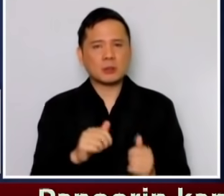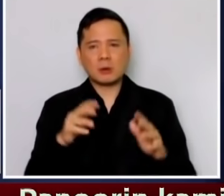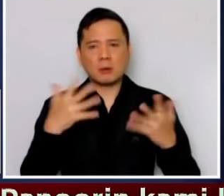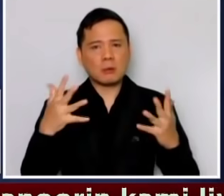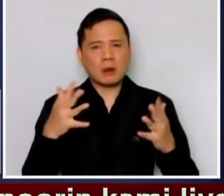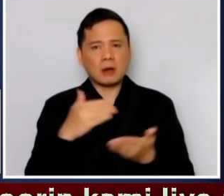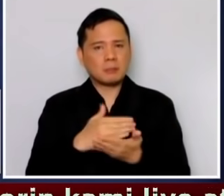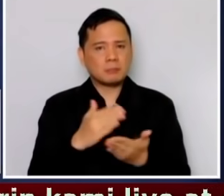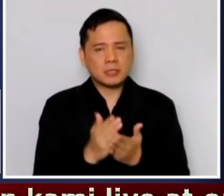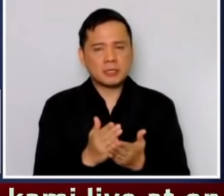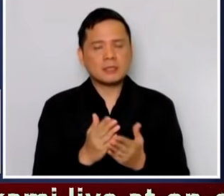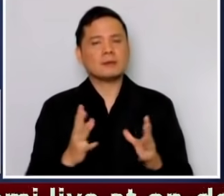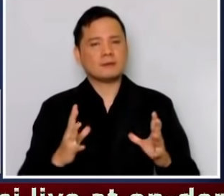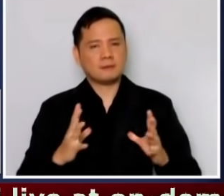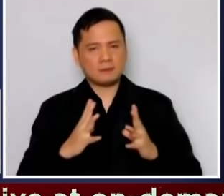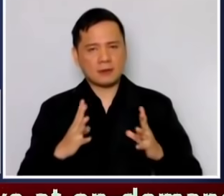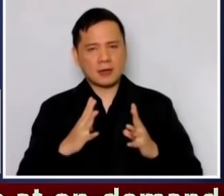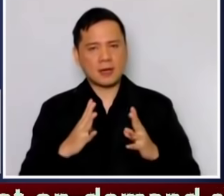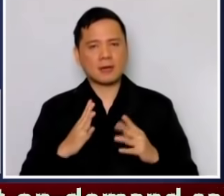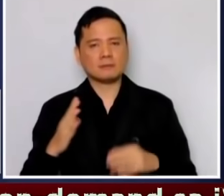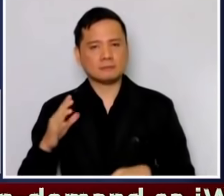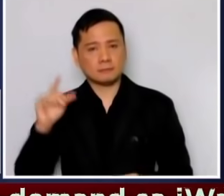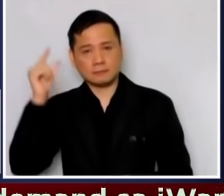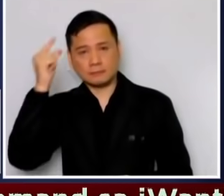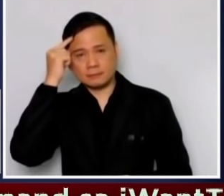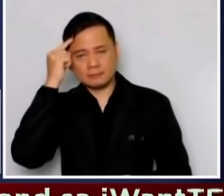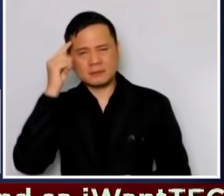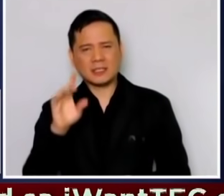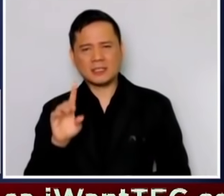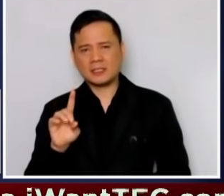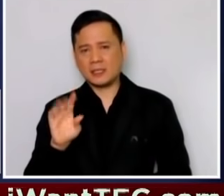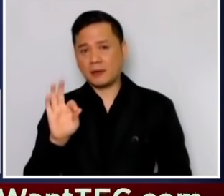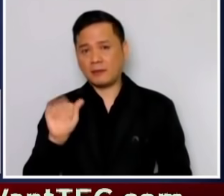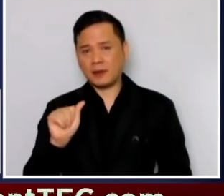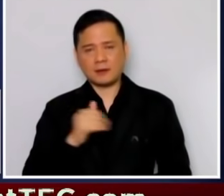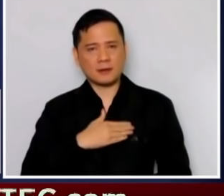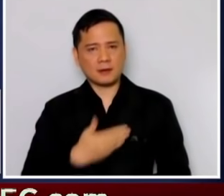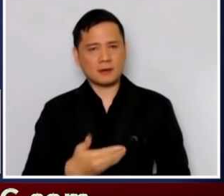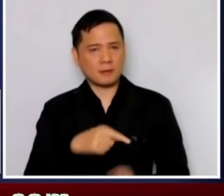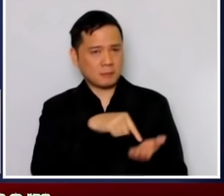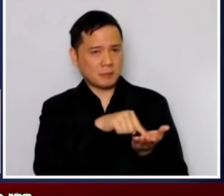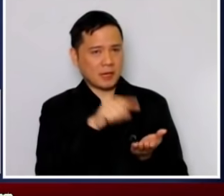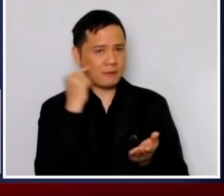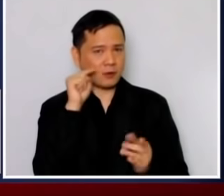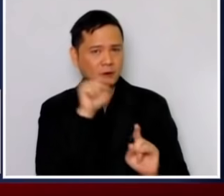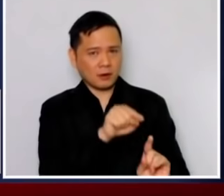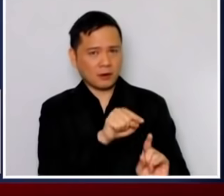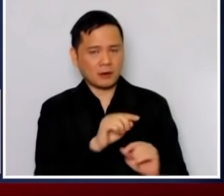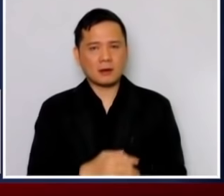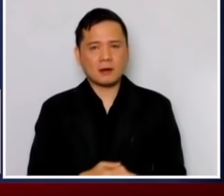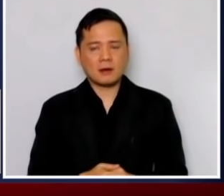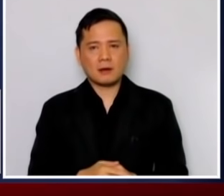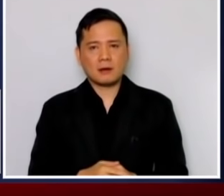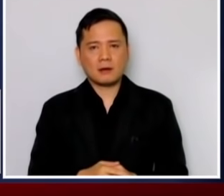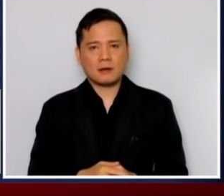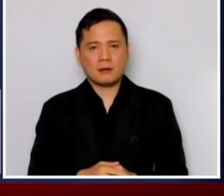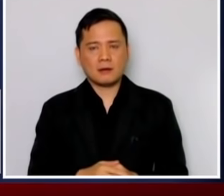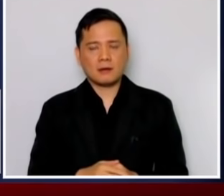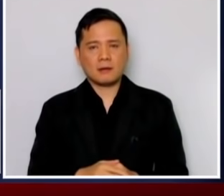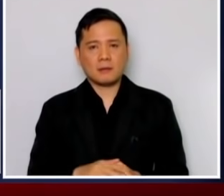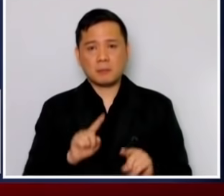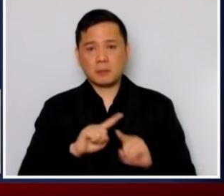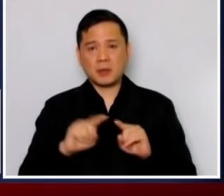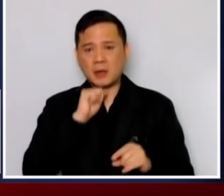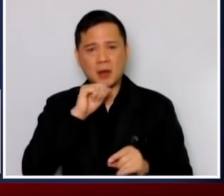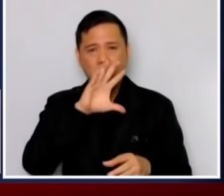yung babayaran po ng DFA para sa kanila. Pero syempre, hindi dito kasama yung mag-vacation. Hindi